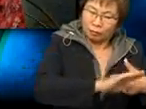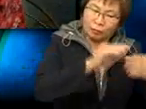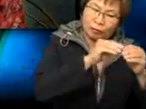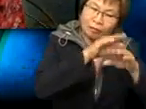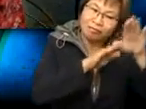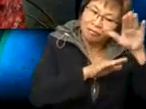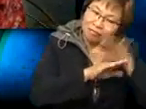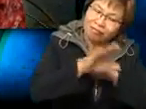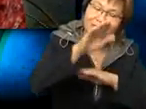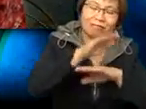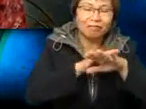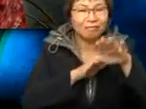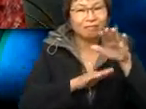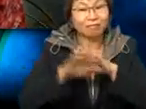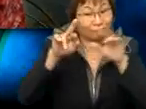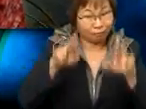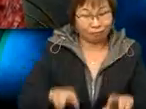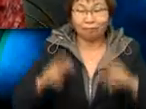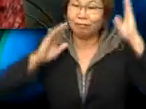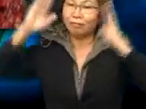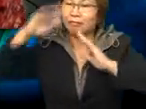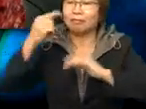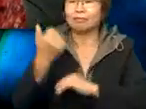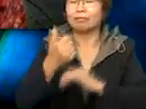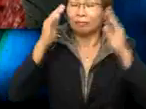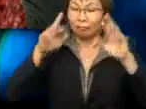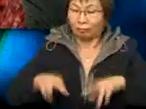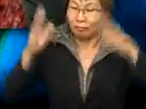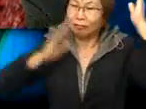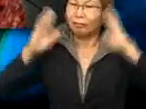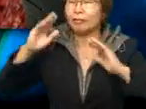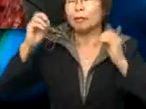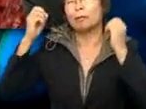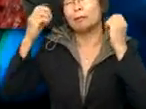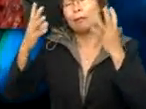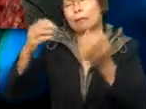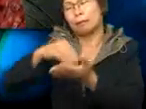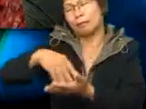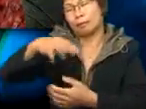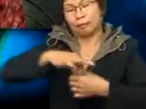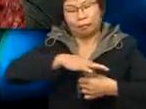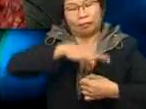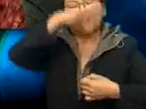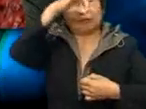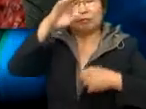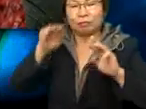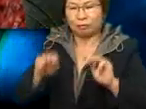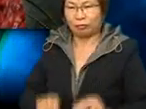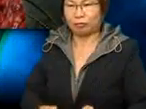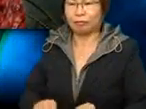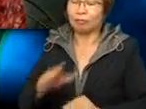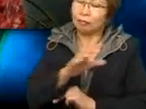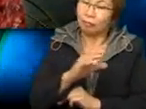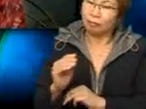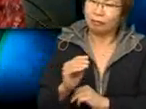selesa. Rakyat Malaysia sendiri kaya dengan jiwa kemanusiaan